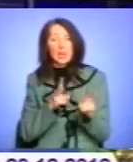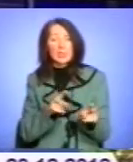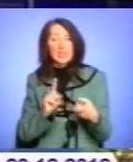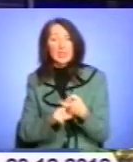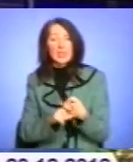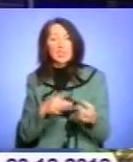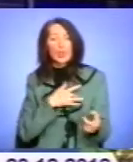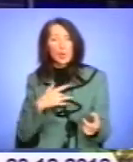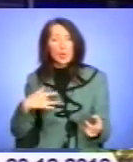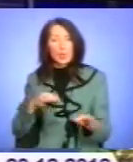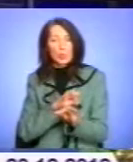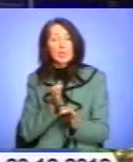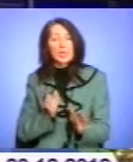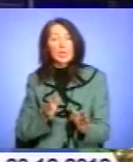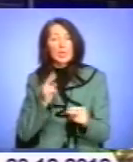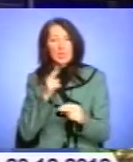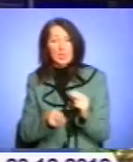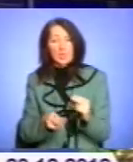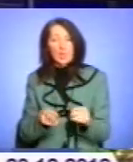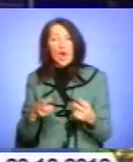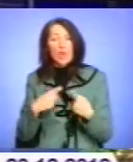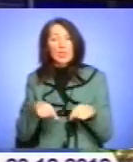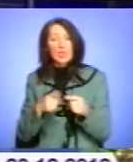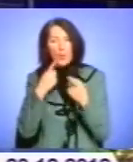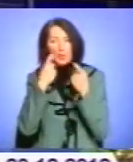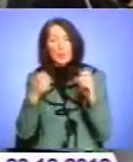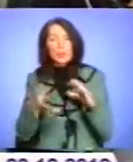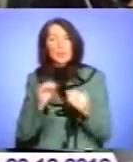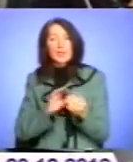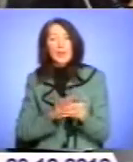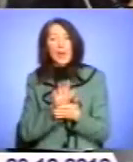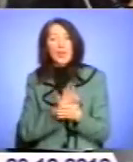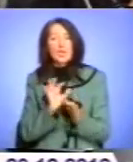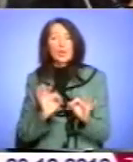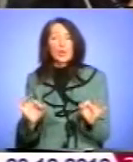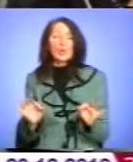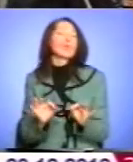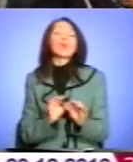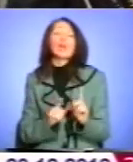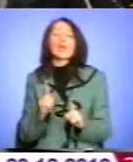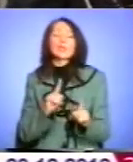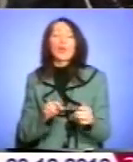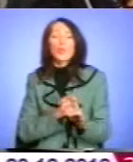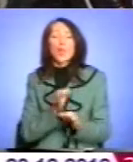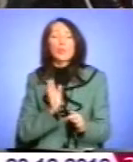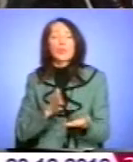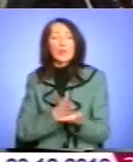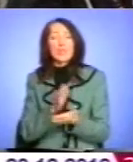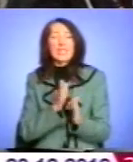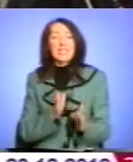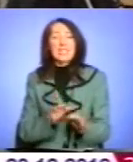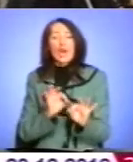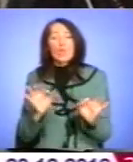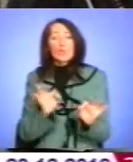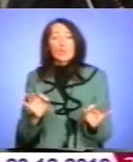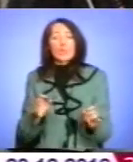і організатори повідомили про його результати на прес-конференції. Проєкт був спрямований не лише на розповсюдження інформації